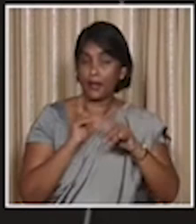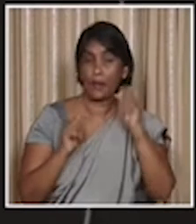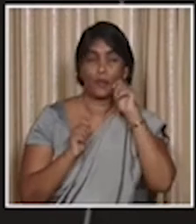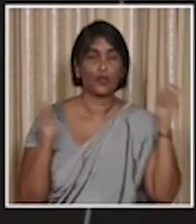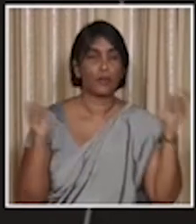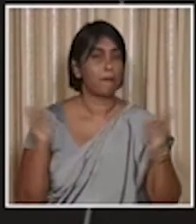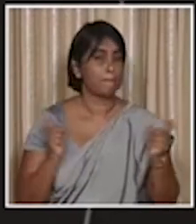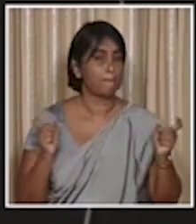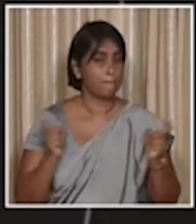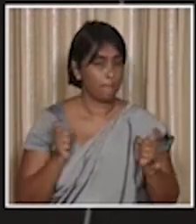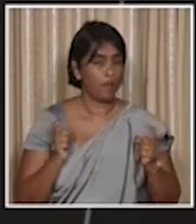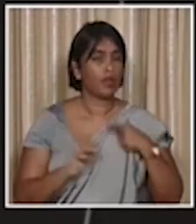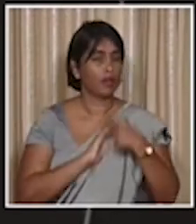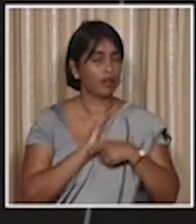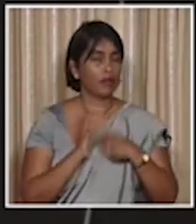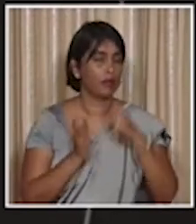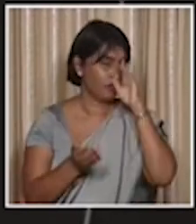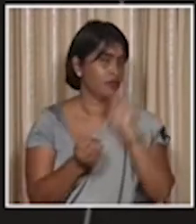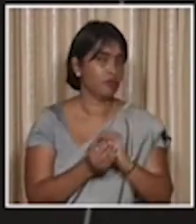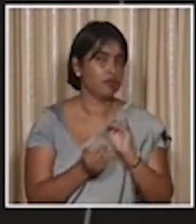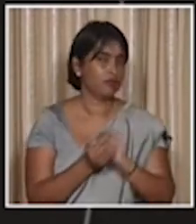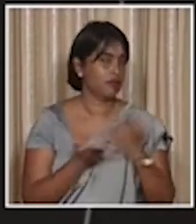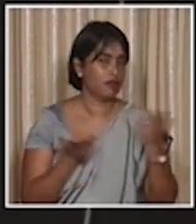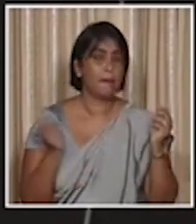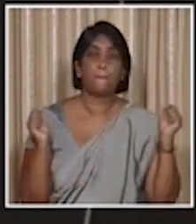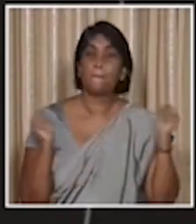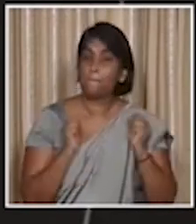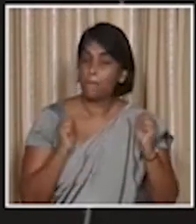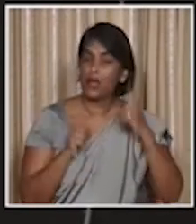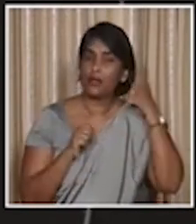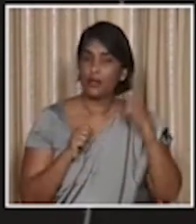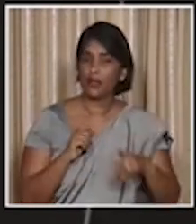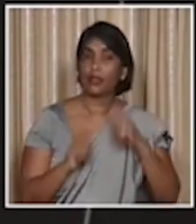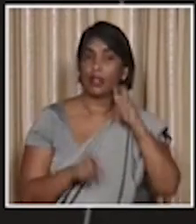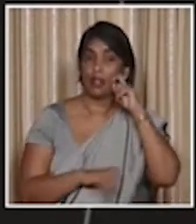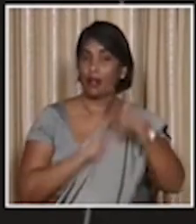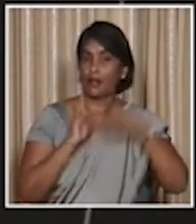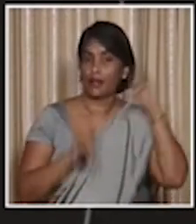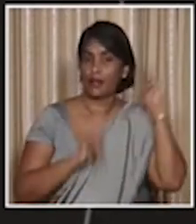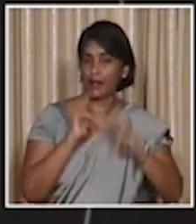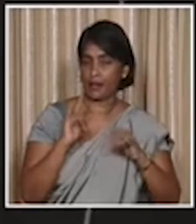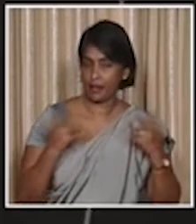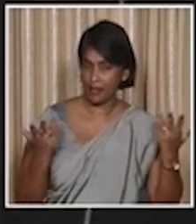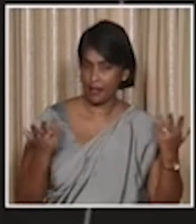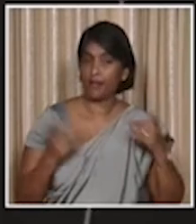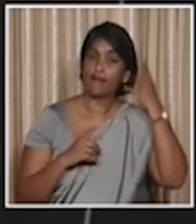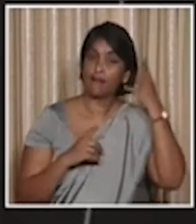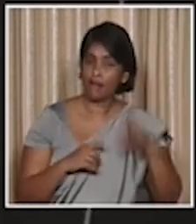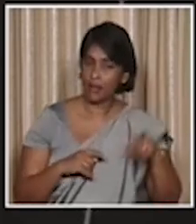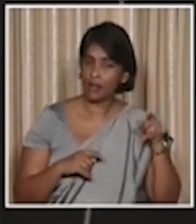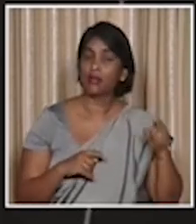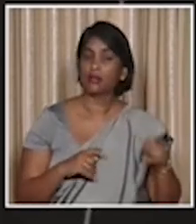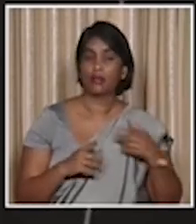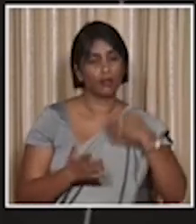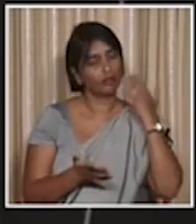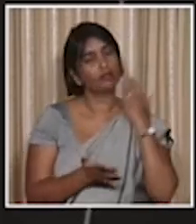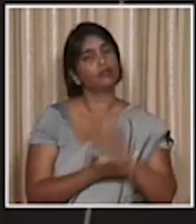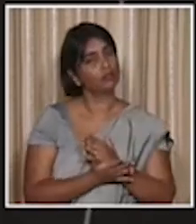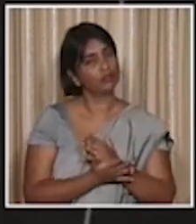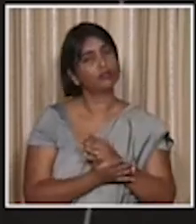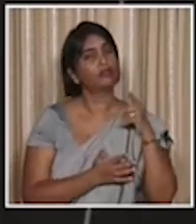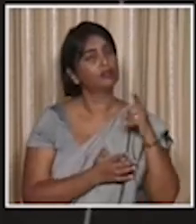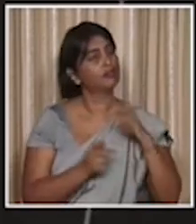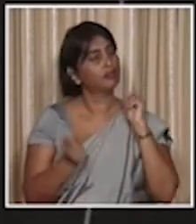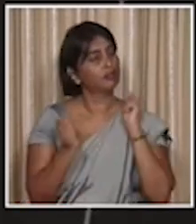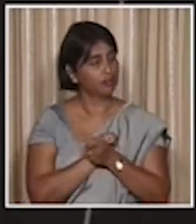බයයි. මේ රටේ ආරක්ෂාවක් නැහැ කියලා බය වෙනවා. ඒකයි මේ රටෙන් මිනිස්සු වෙන්නේ නැත්තේ. ඒ හින්දා මේක අපි නවත්තන්න ඕන.